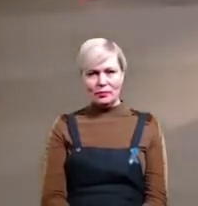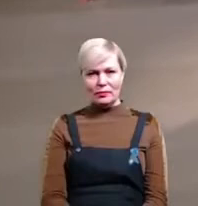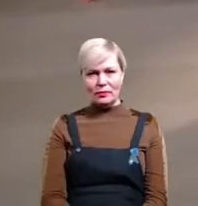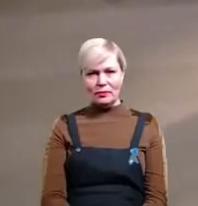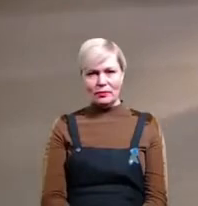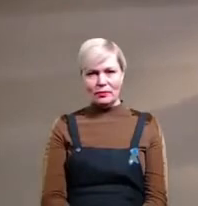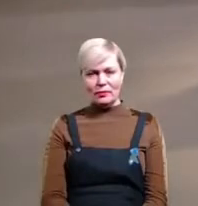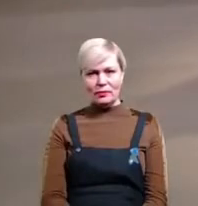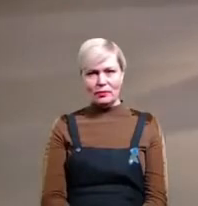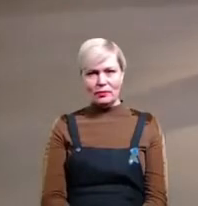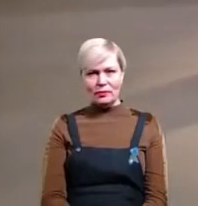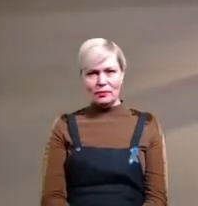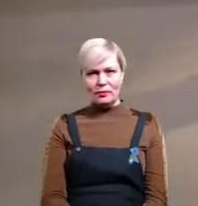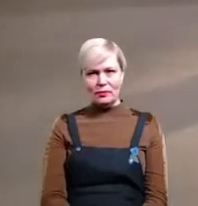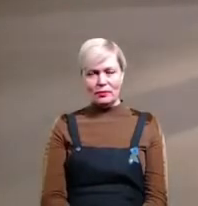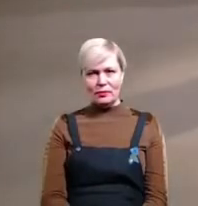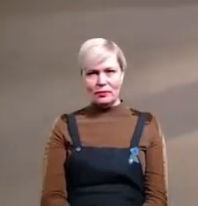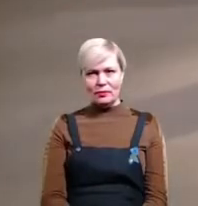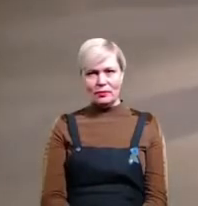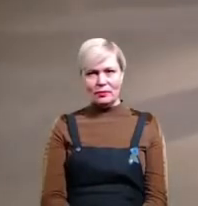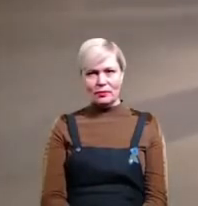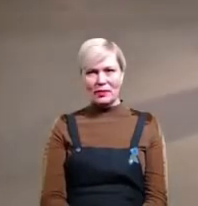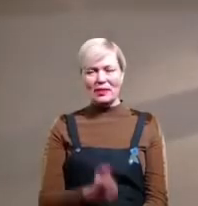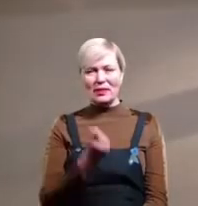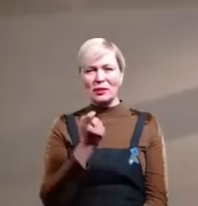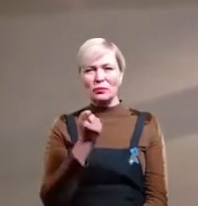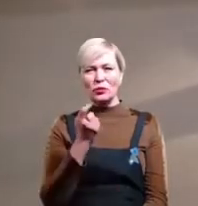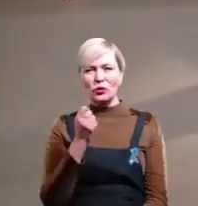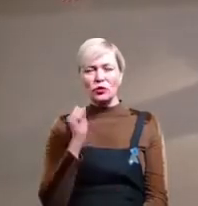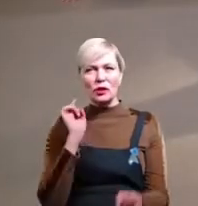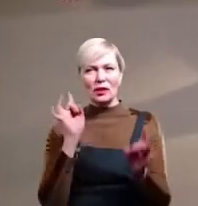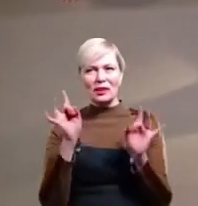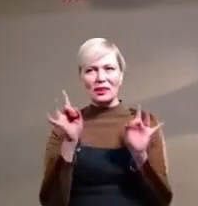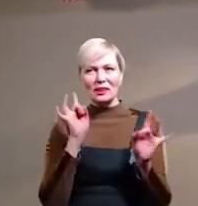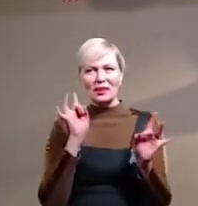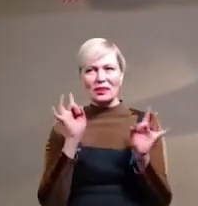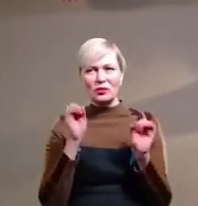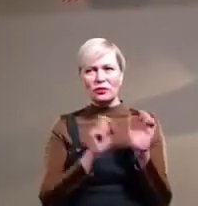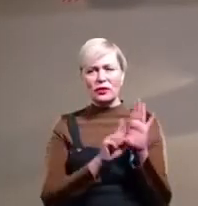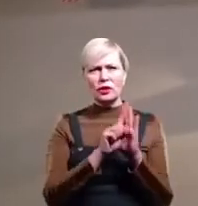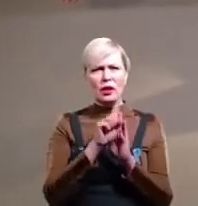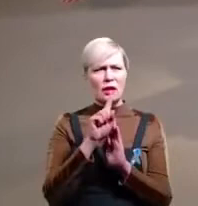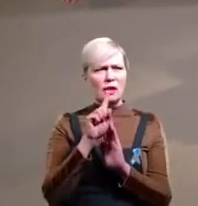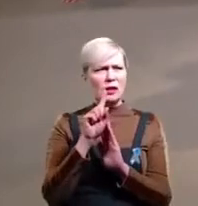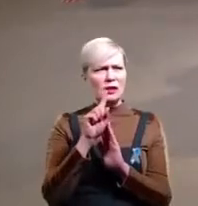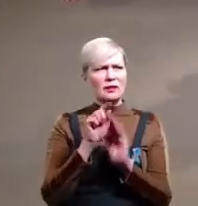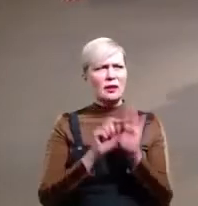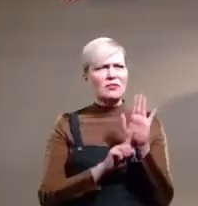А что там получается, плавает звук? Он как-то начало громко?